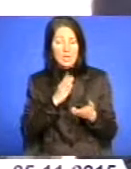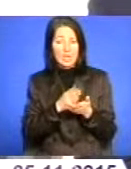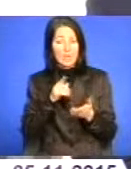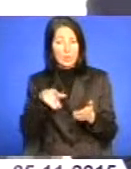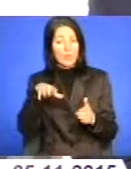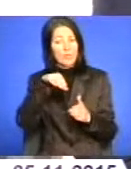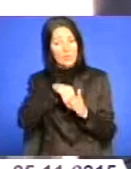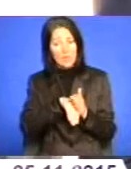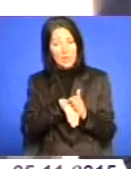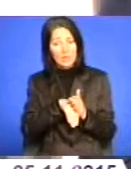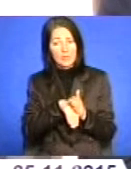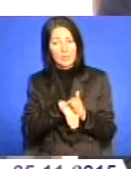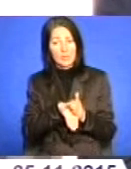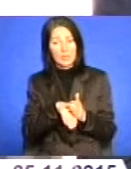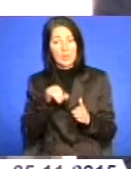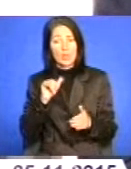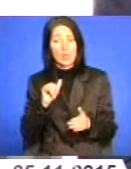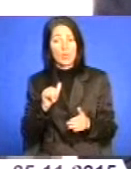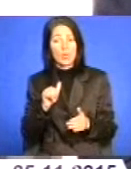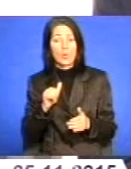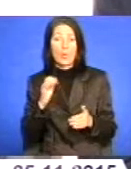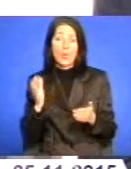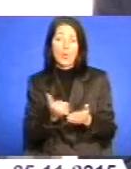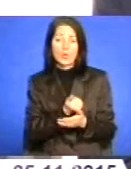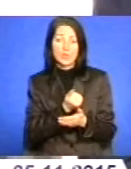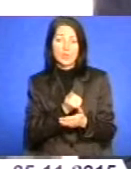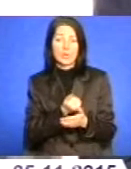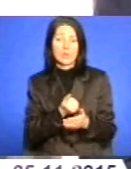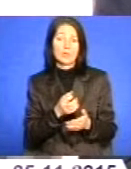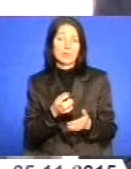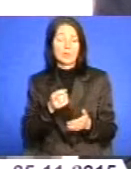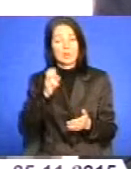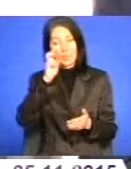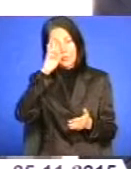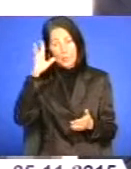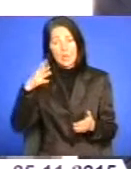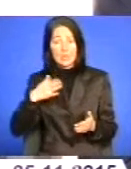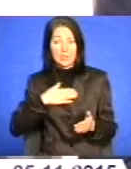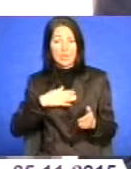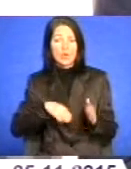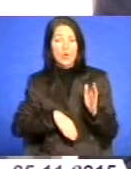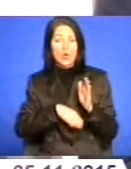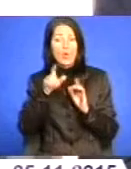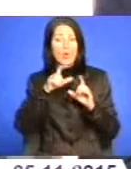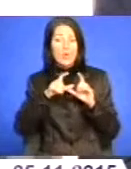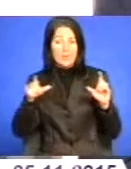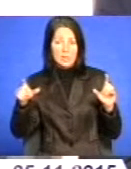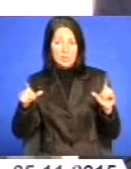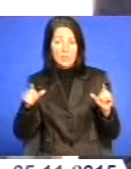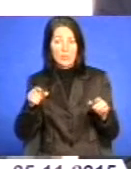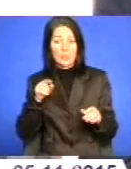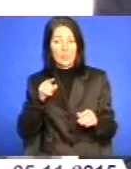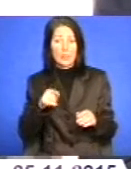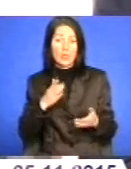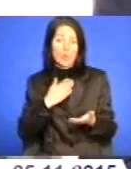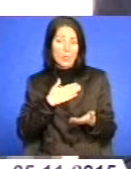вклад, той внесок у успіх, у популярність нашого університету. І саме тому ми